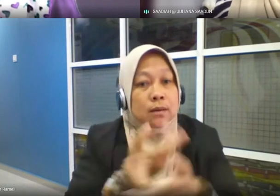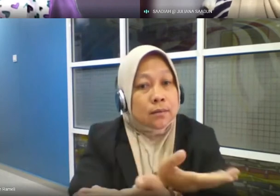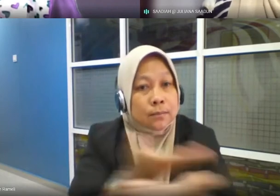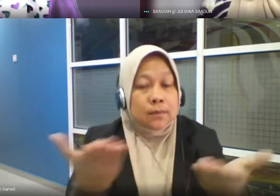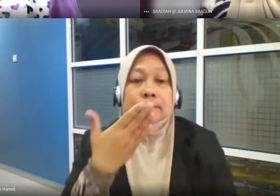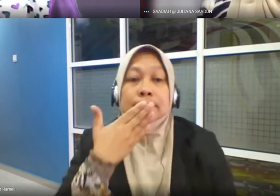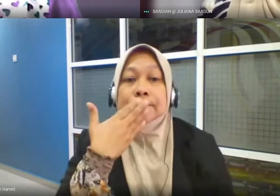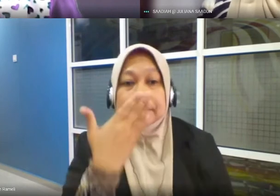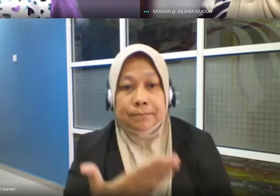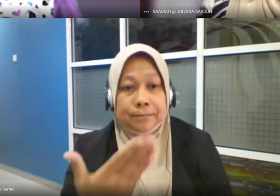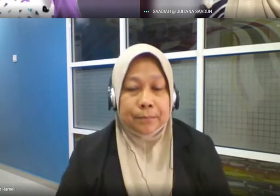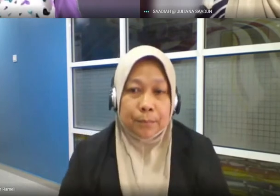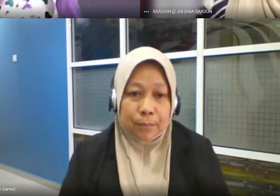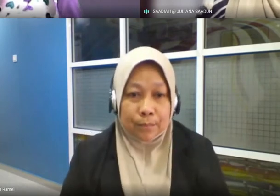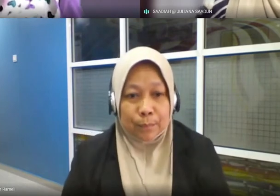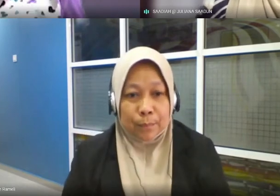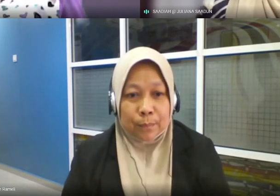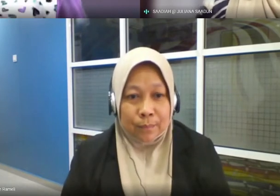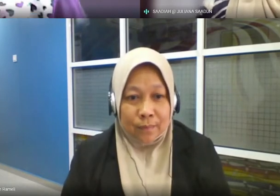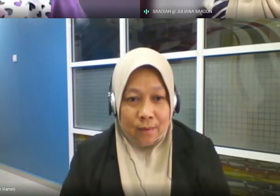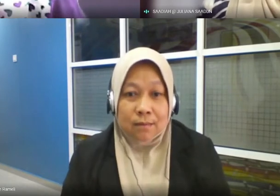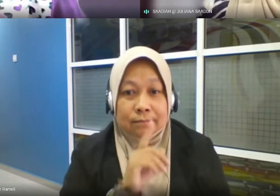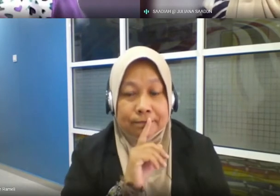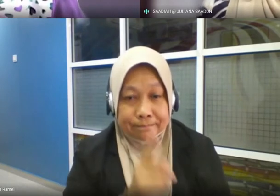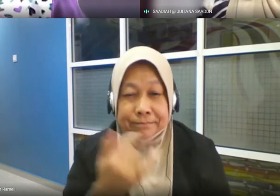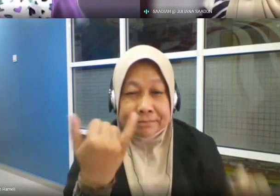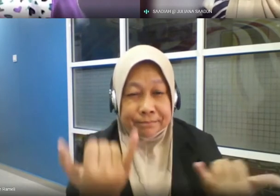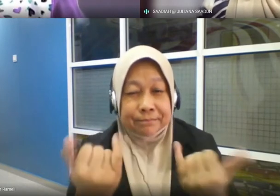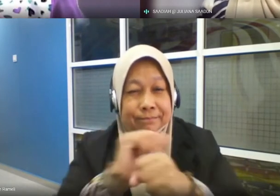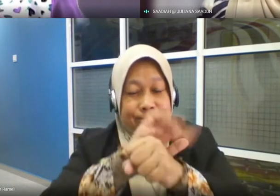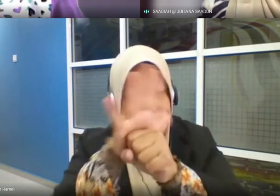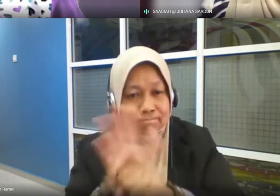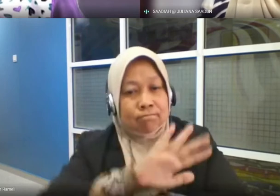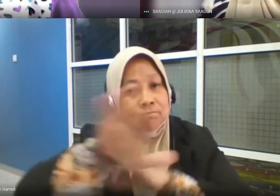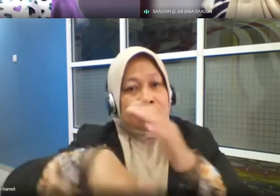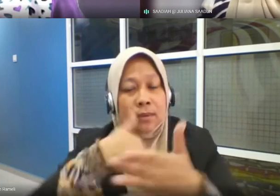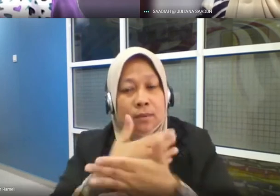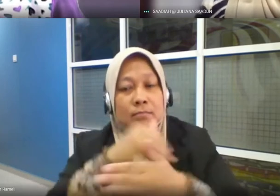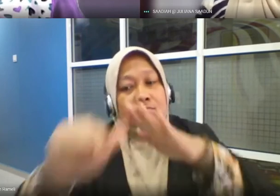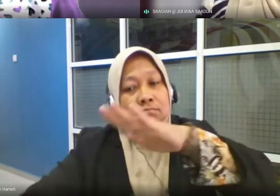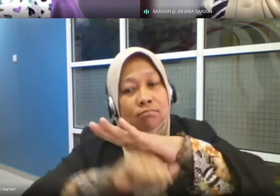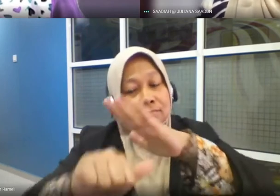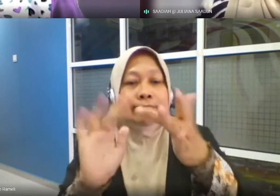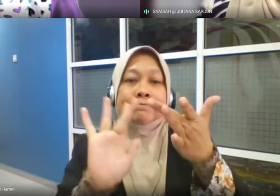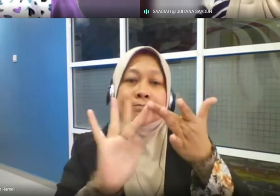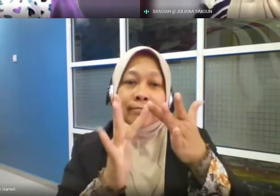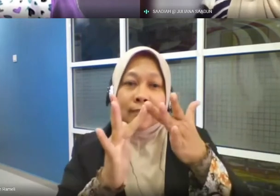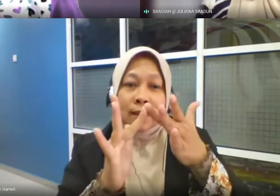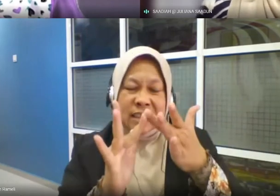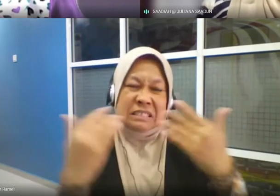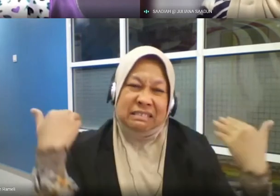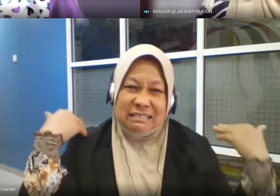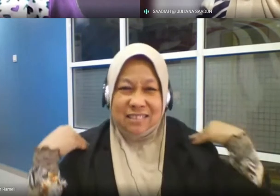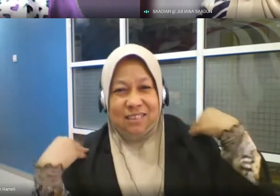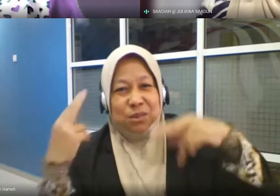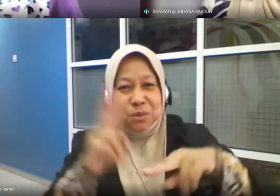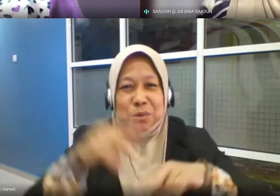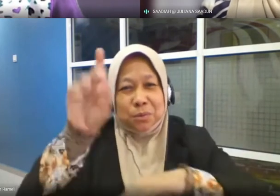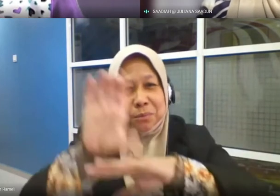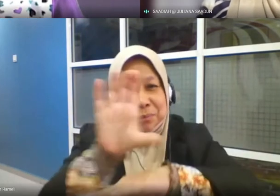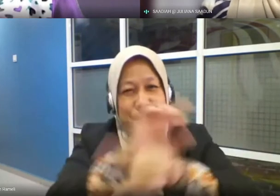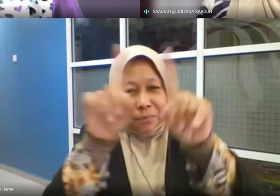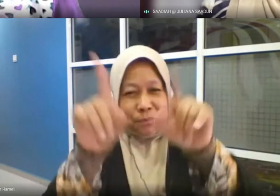kasih sekali lagi. Dan ya, di musim-musim COVID ni, segala-galanya berasaskan talian. Boleh sakit bahu ya, duduk depan PC